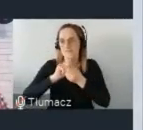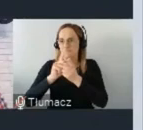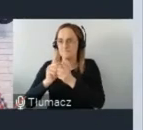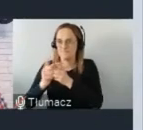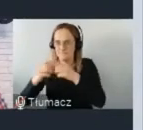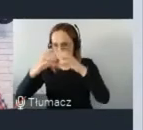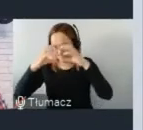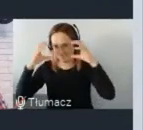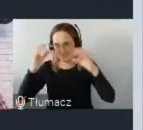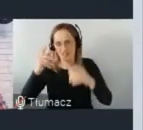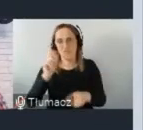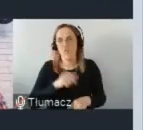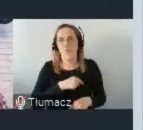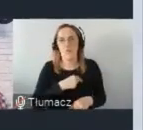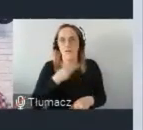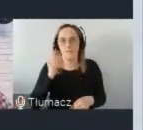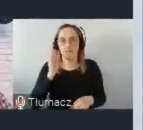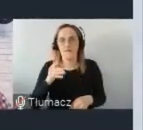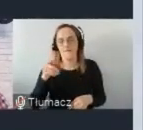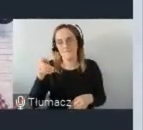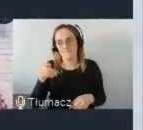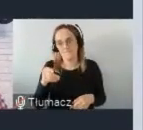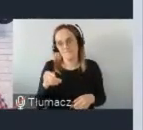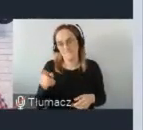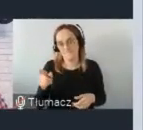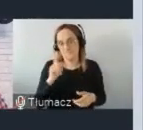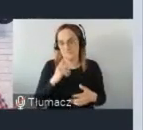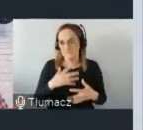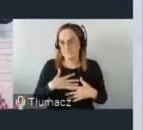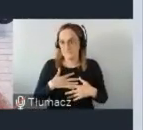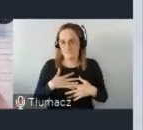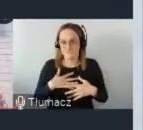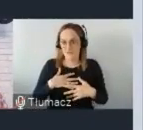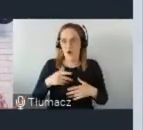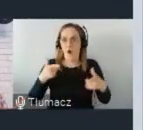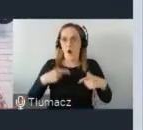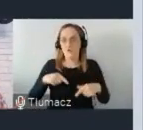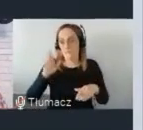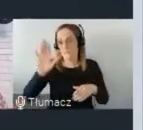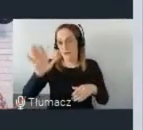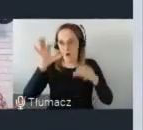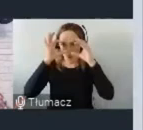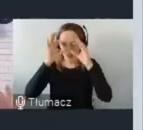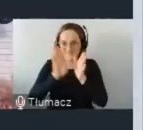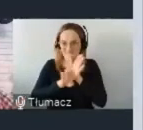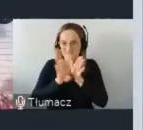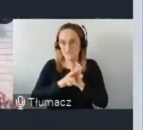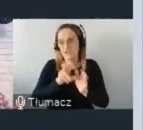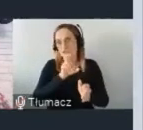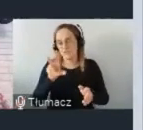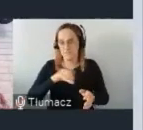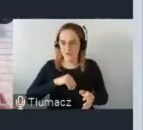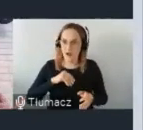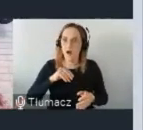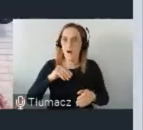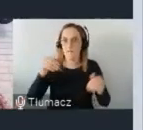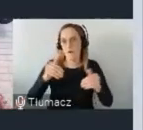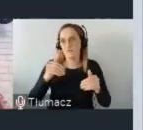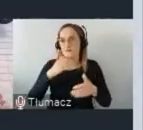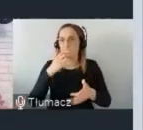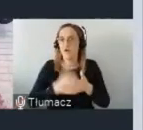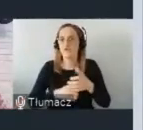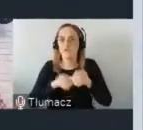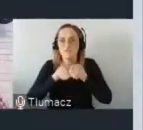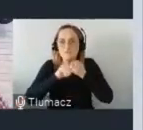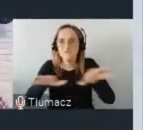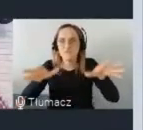zminiaturyzowane, czyli niedługo nie będziemy do końca wiedzieć, może to przerażające, że człowiek, który nosi zwykłe okulary, ma możliwość rozszerzenia rzeczywistości, wyświetlania